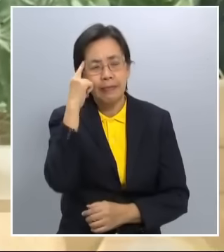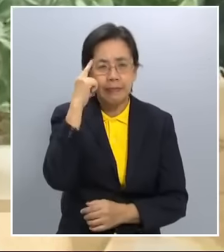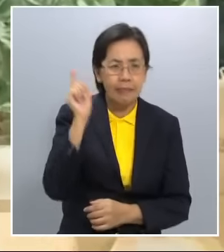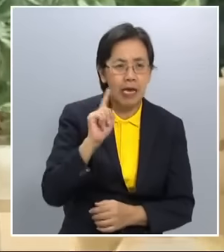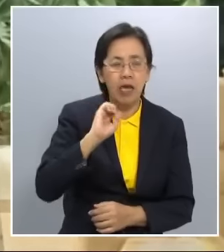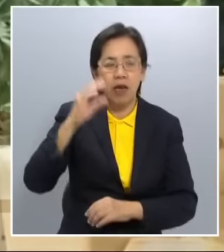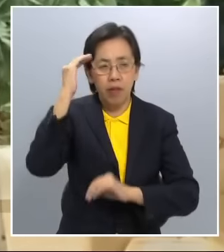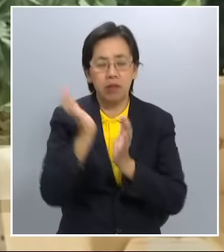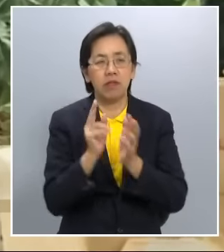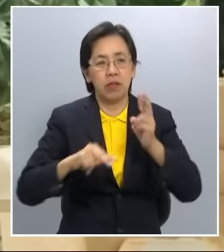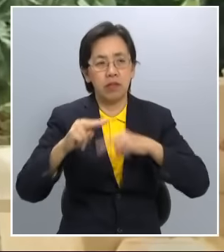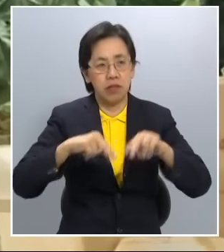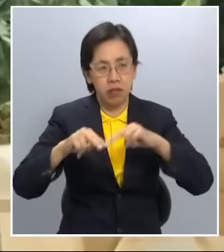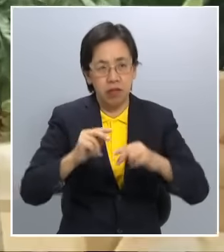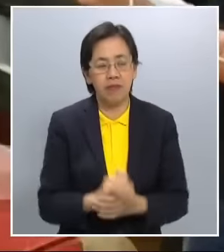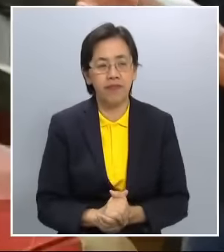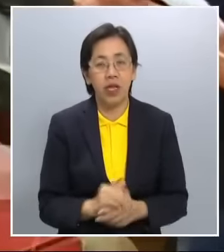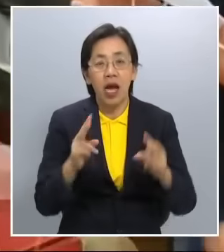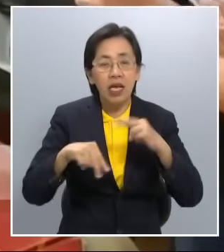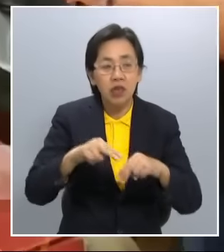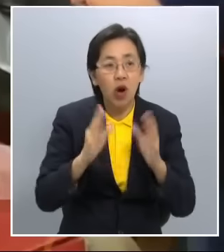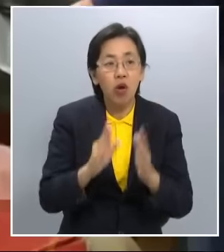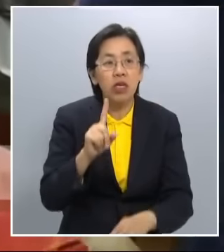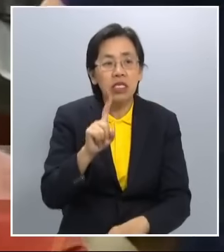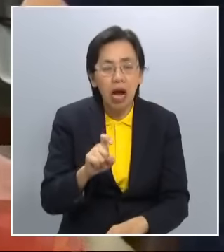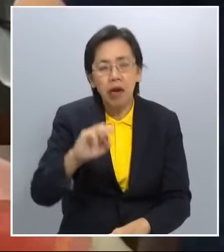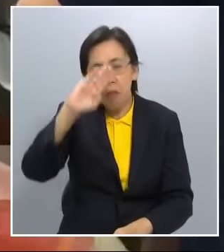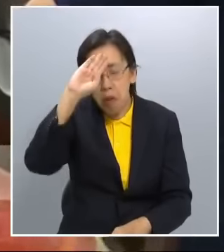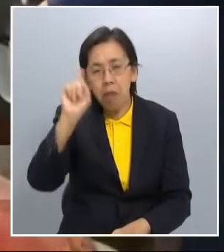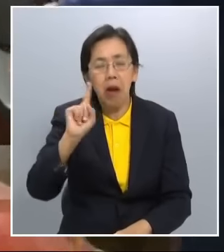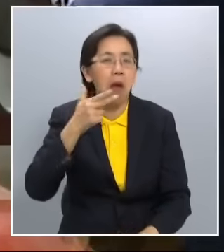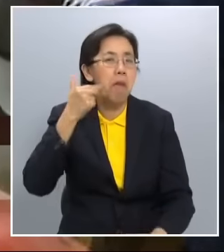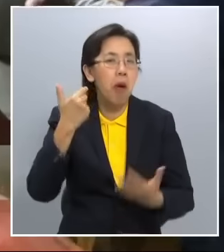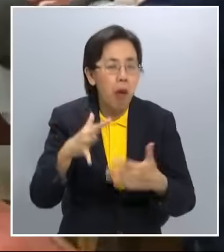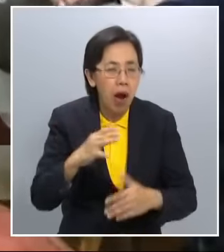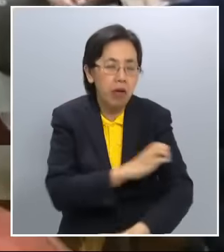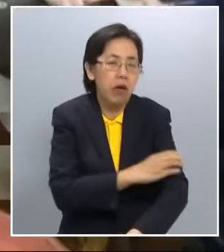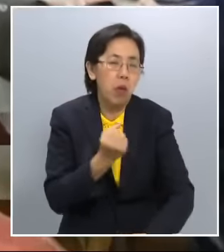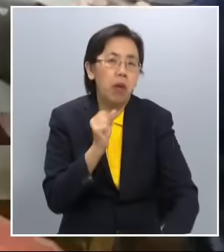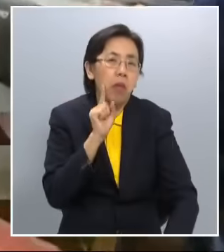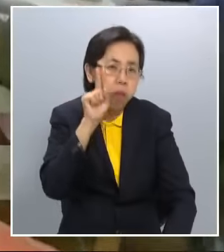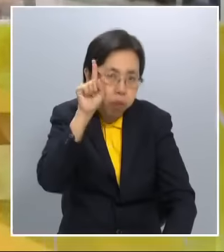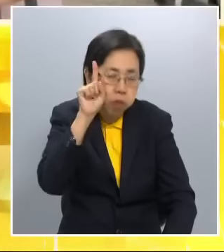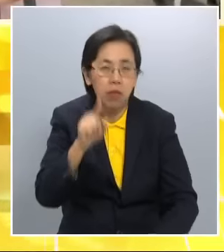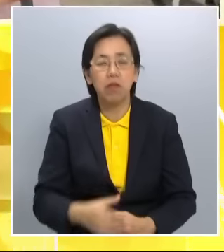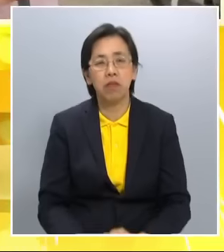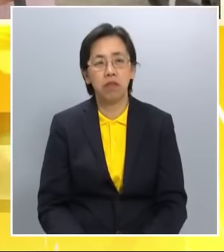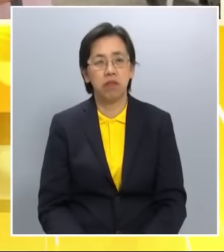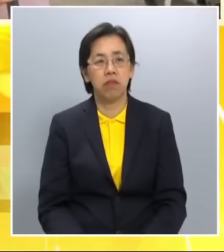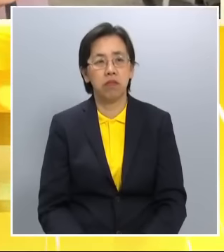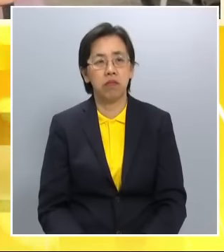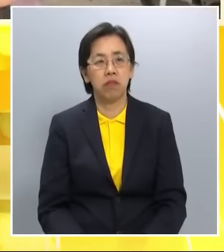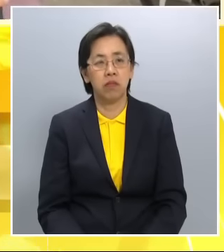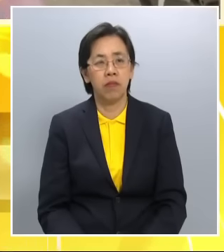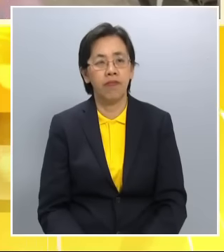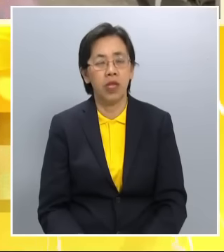วจมาตรวจสอบทราบแต่ว่าผู้ตายป่วยเป็นโรคเบาหวานและก็ความดัน สังเกตจากว่าร